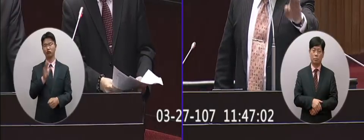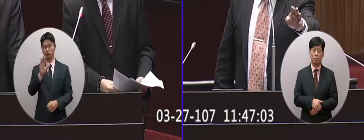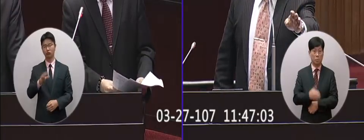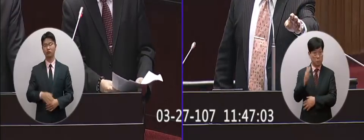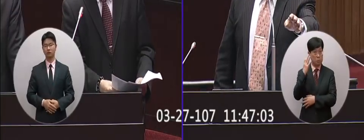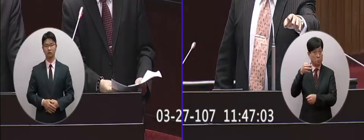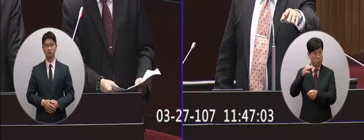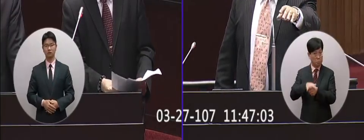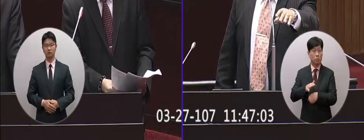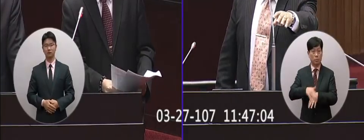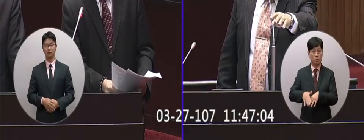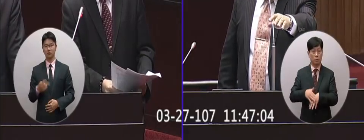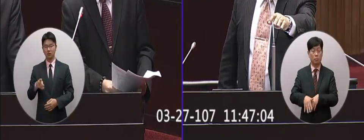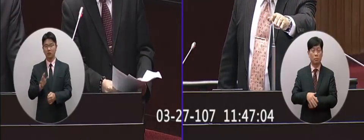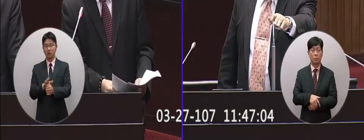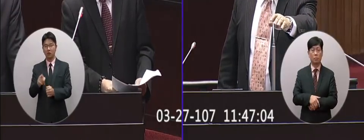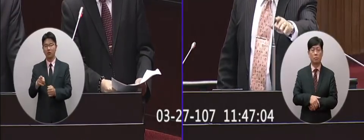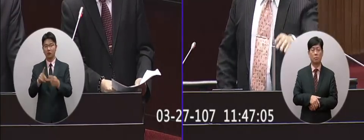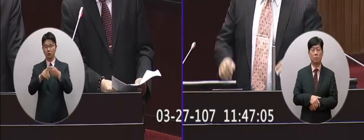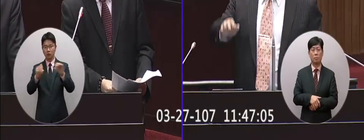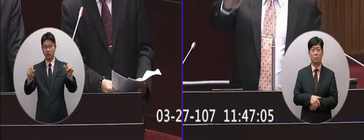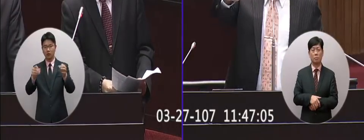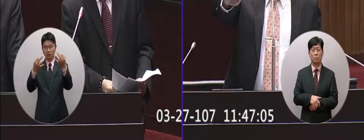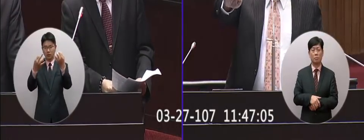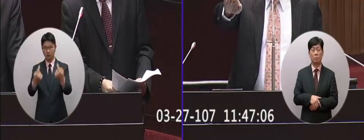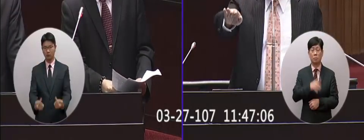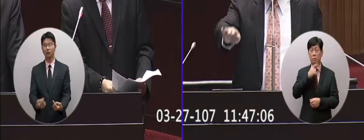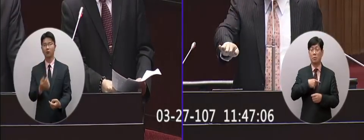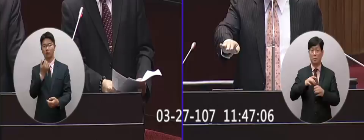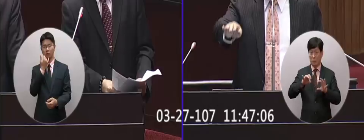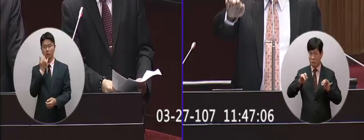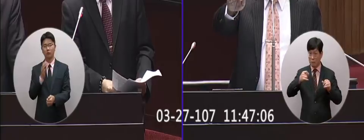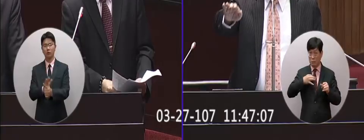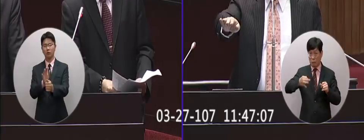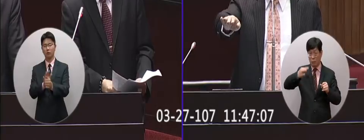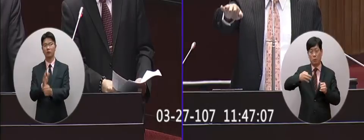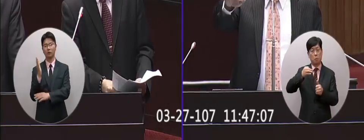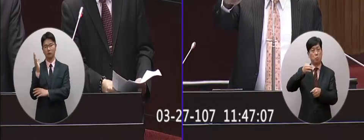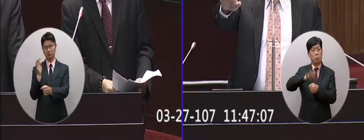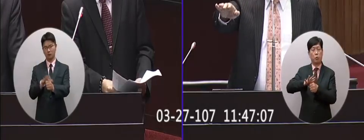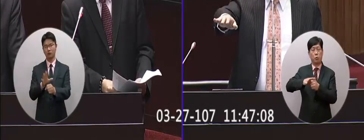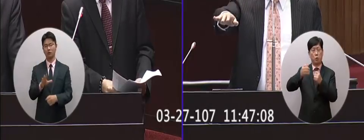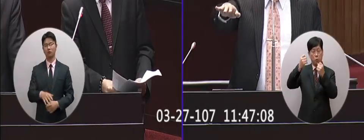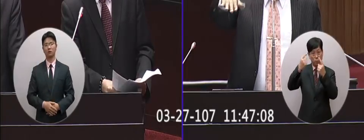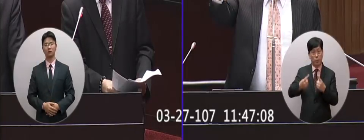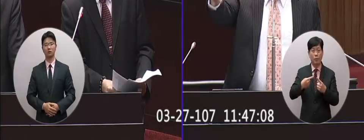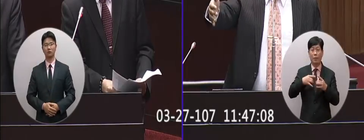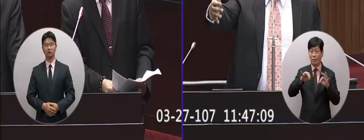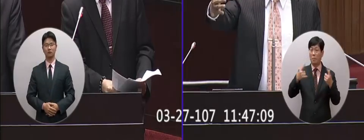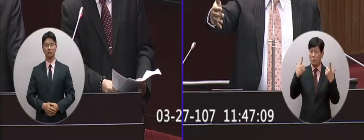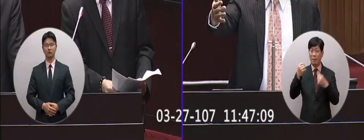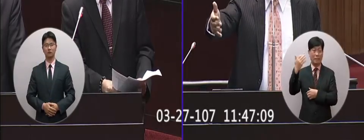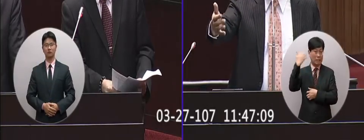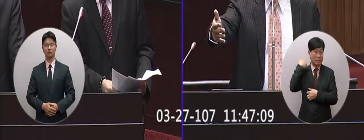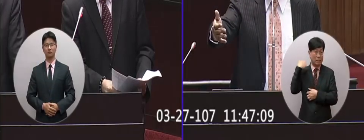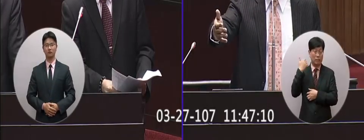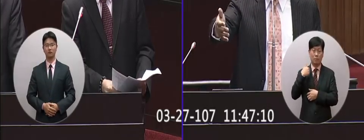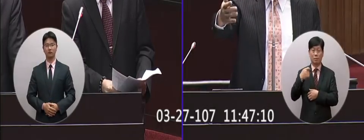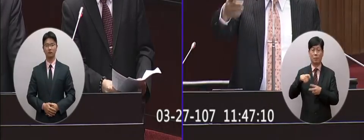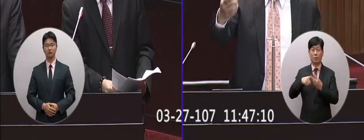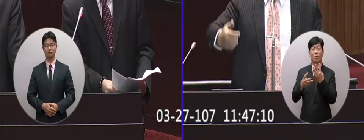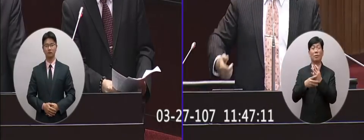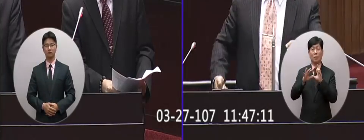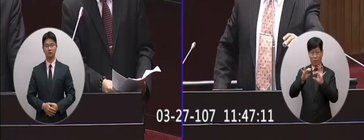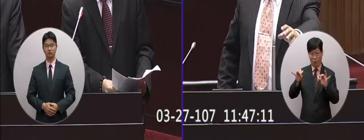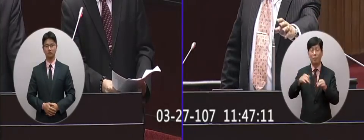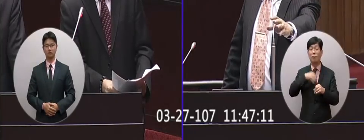就可以降补助啦， 就降低那个土地价格， 降低土地价格，政府会补助啊。其实这个地有的是过去的地方工业用地啦，